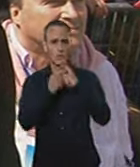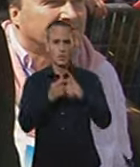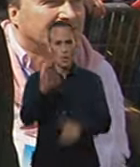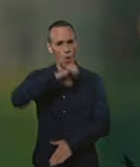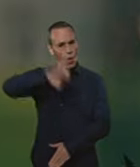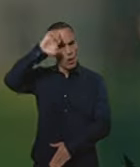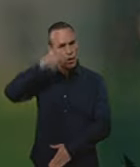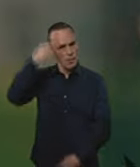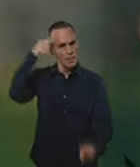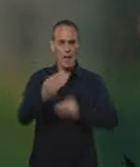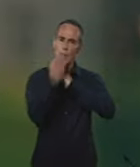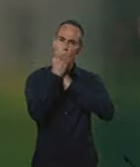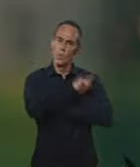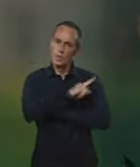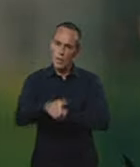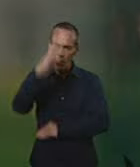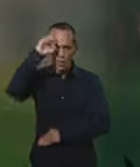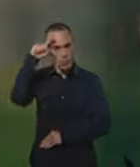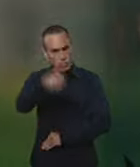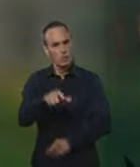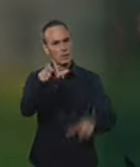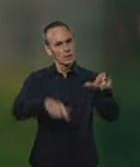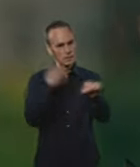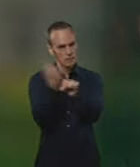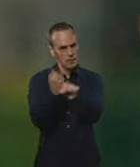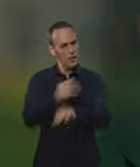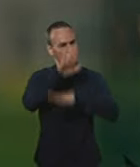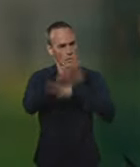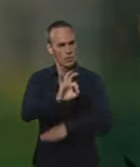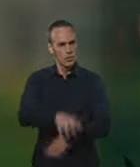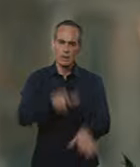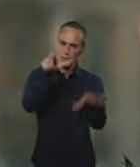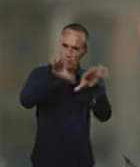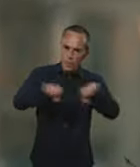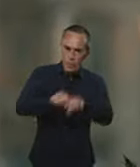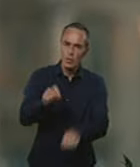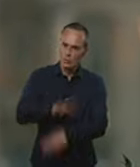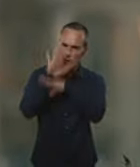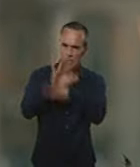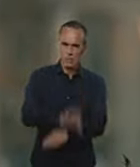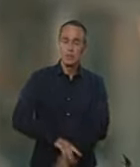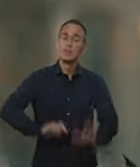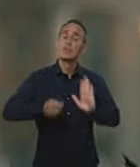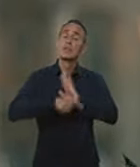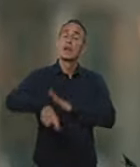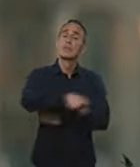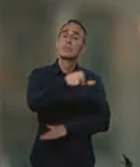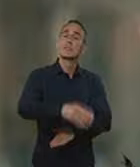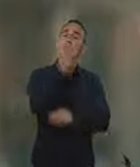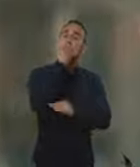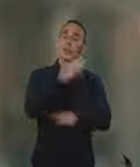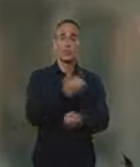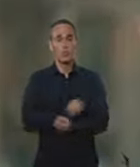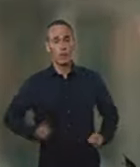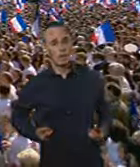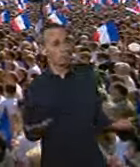consommateur mais l'Europe de l'entrepreneur l'Europe de travailleur l'Europe du producteur parce que le jour où le consommateur est au chômage qu'est-ce qu' lui